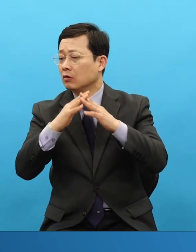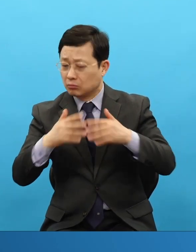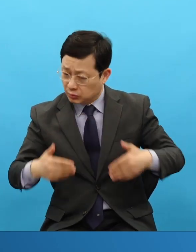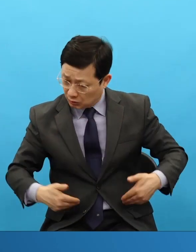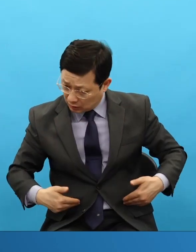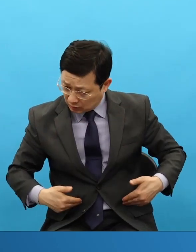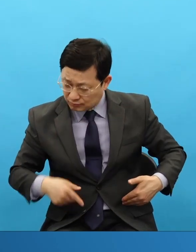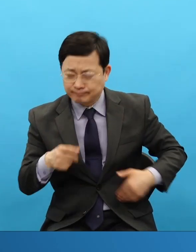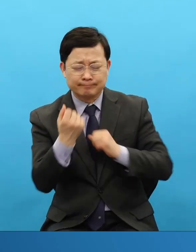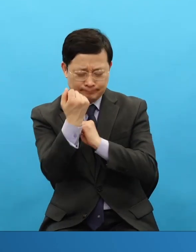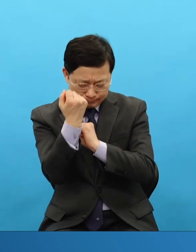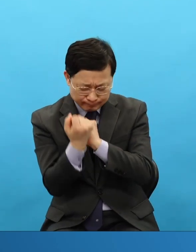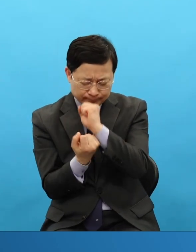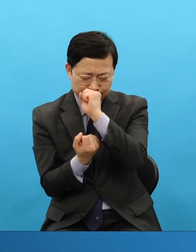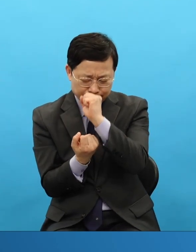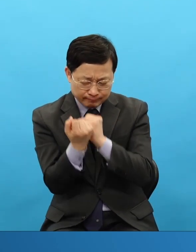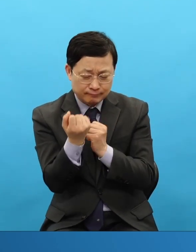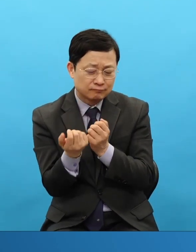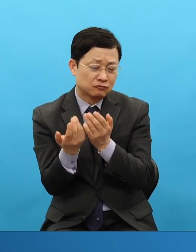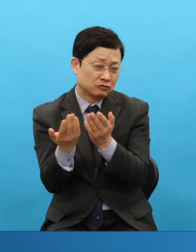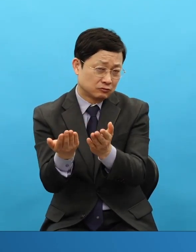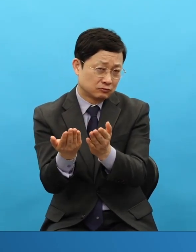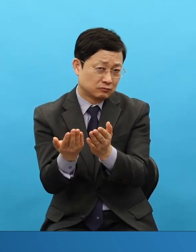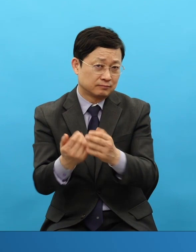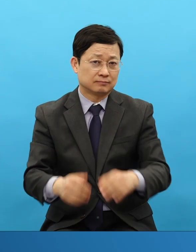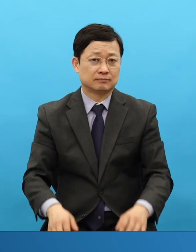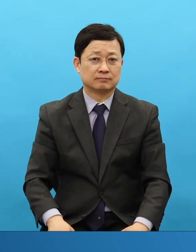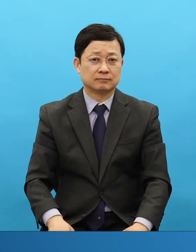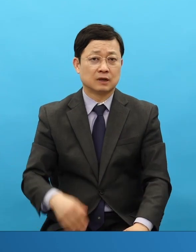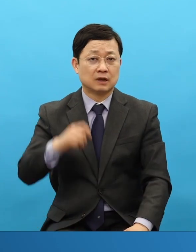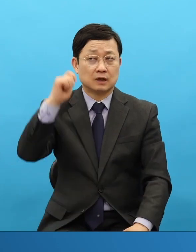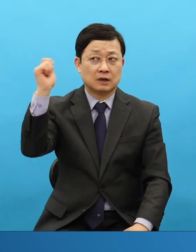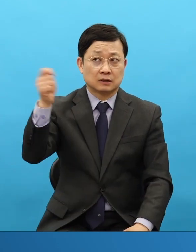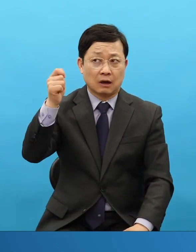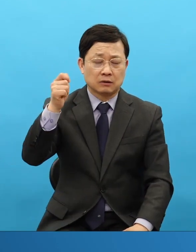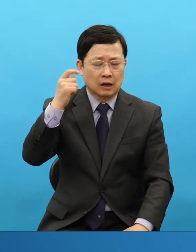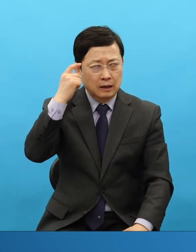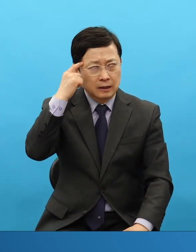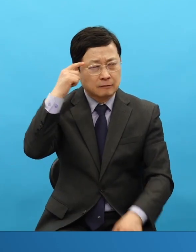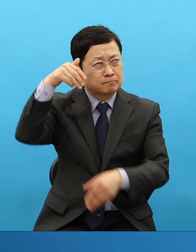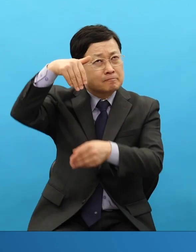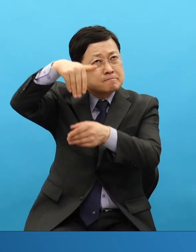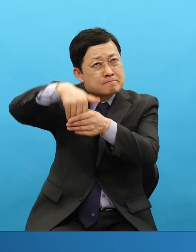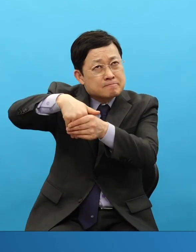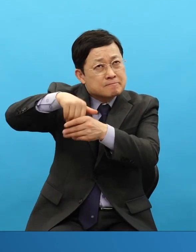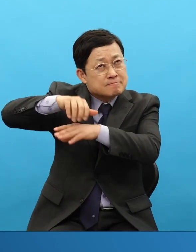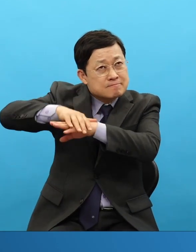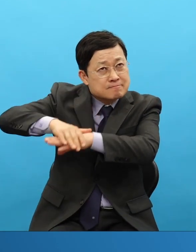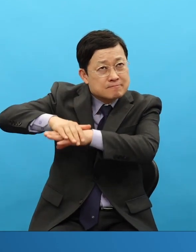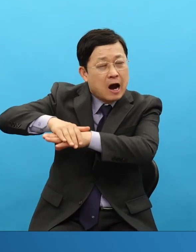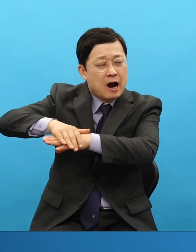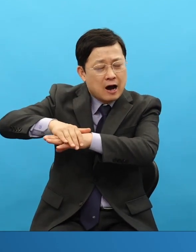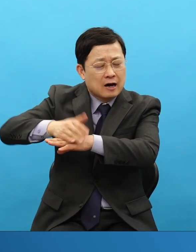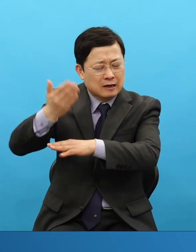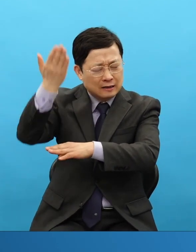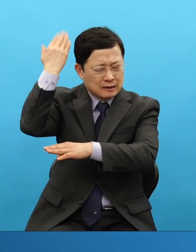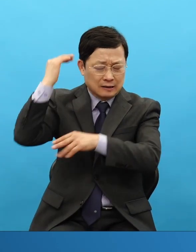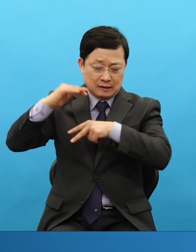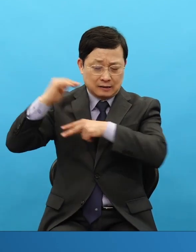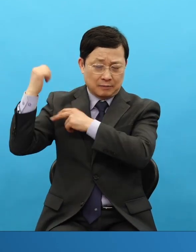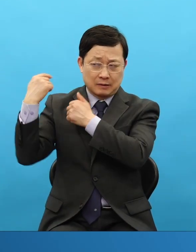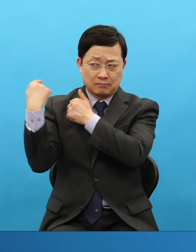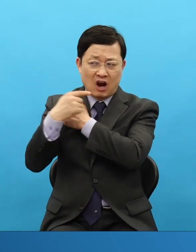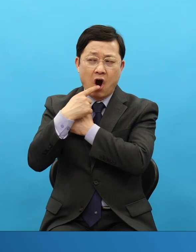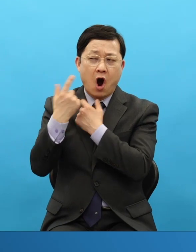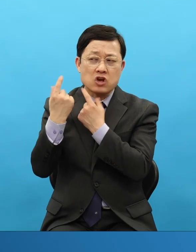the Ark of the Covenant can be housed. 그런 증거들이 많아. 다윗이요 성전에 들 꽂혀 있었어요. And so there's many evidences of that. David was stuck